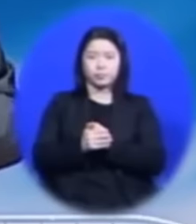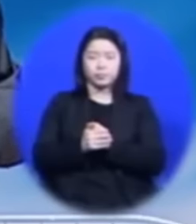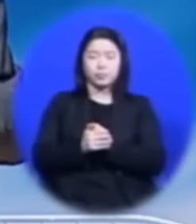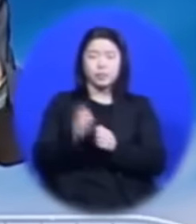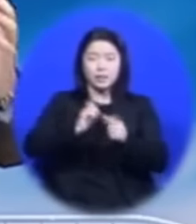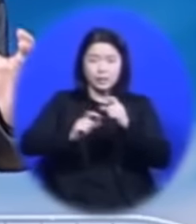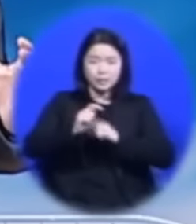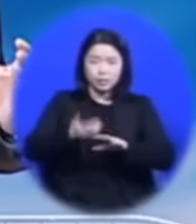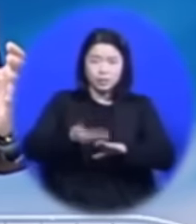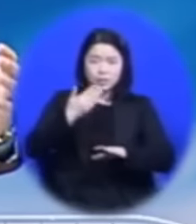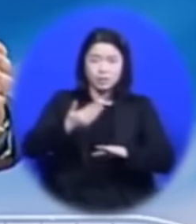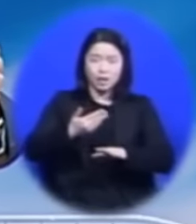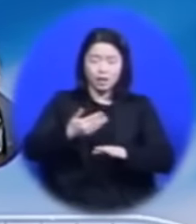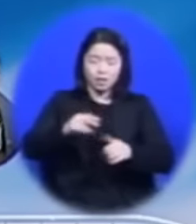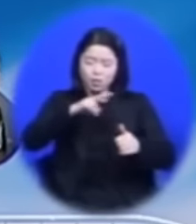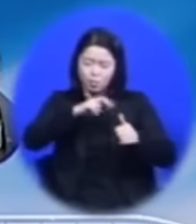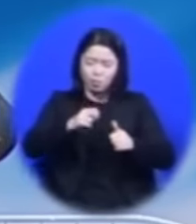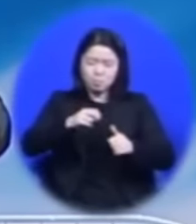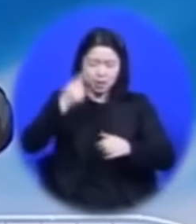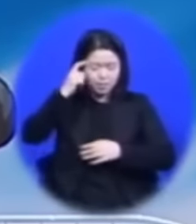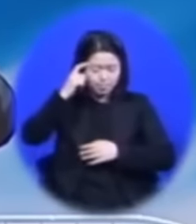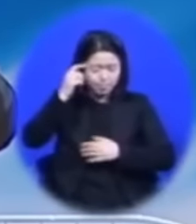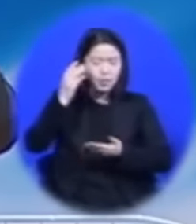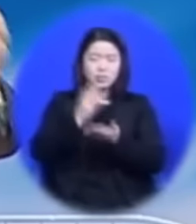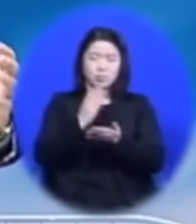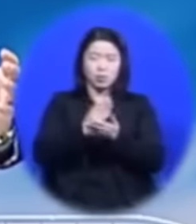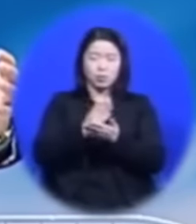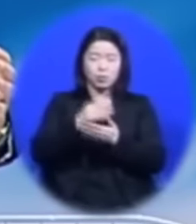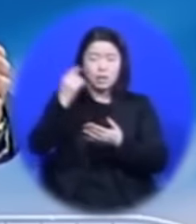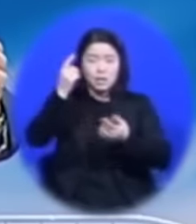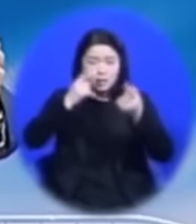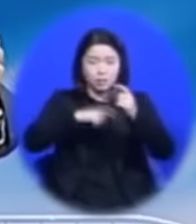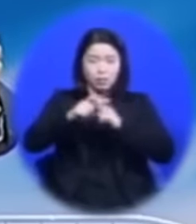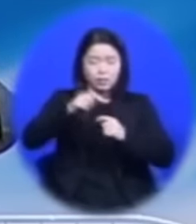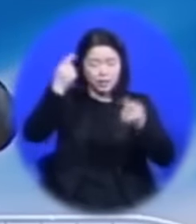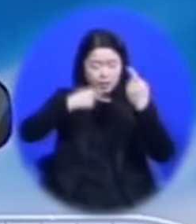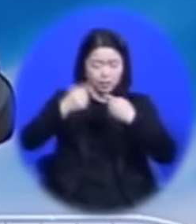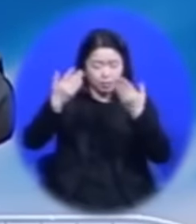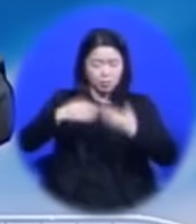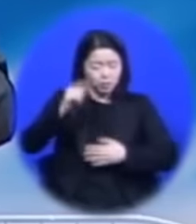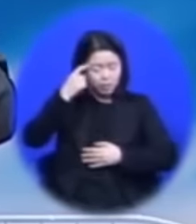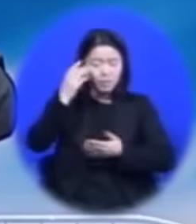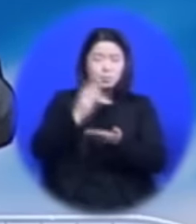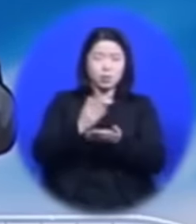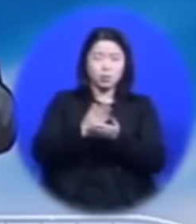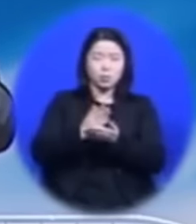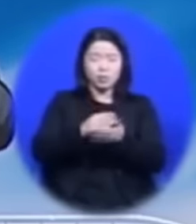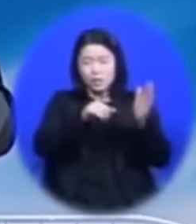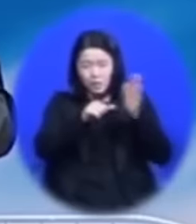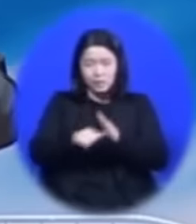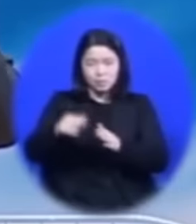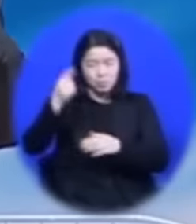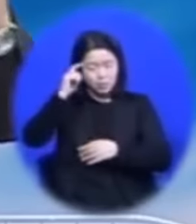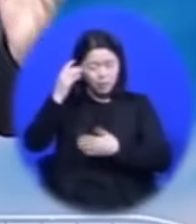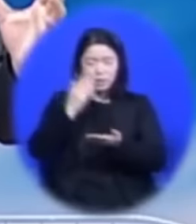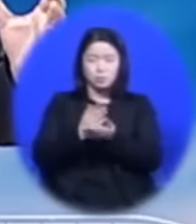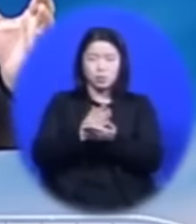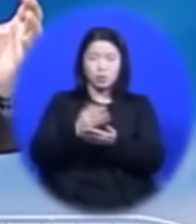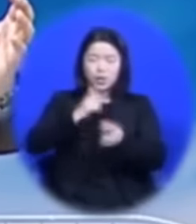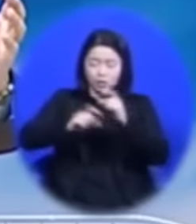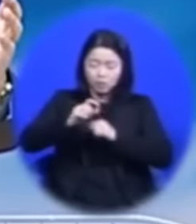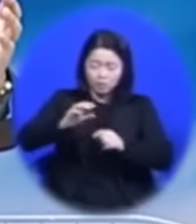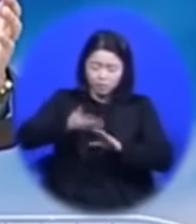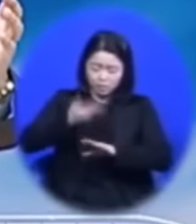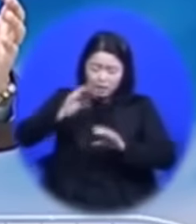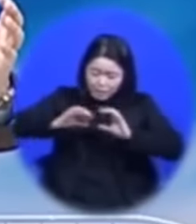더 이상 원망 묵상하지 말고, 더 이상 상처받은 거 묵상하지 말고, 더 이상 실패 묵상하지 말고, 더 이상 세상 묵상하지